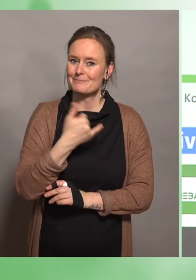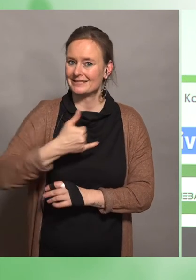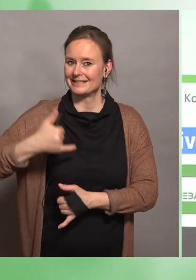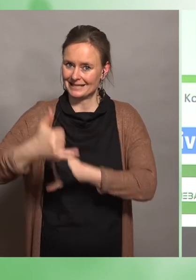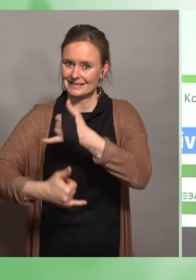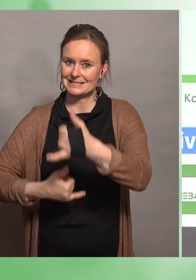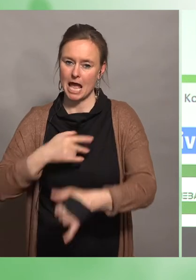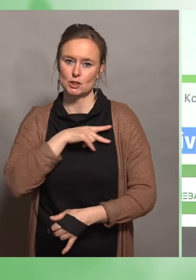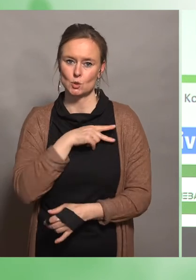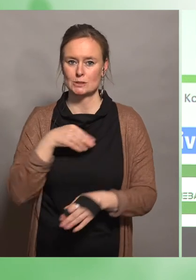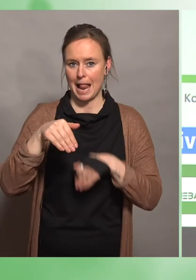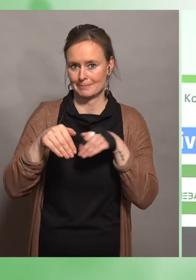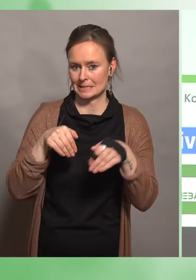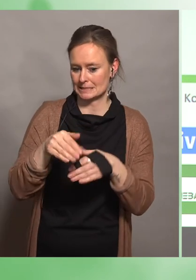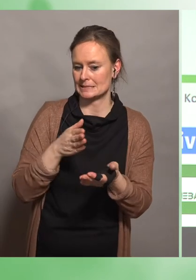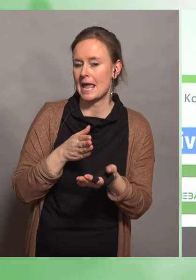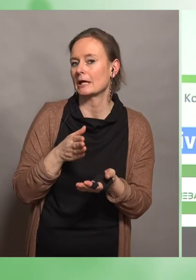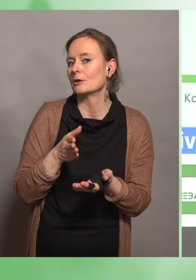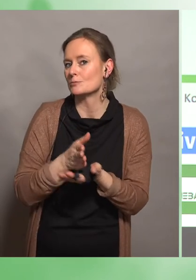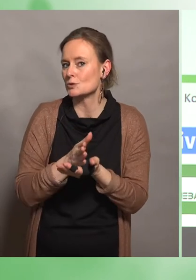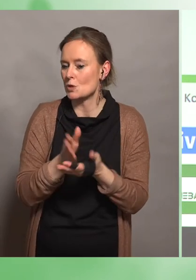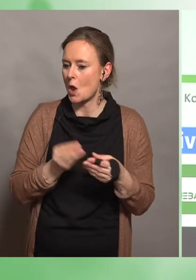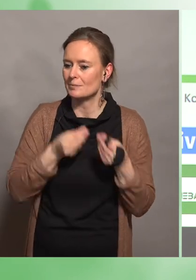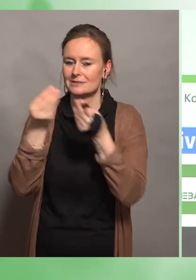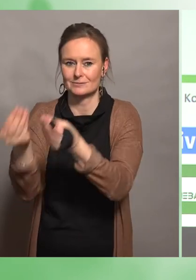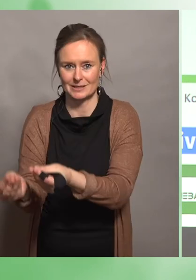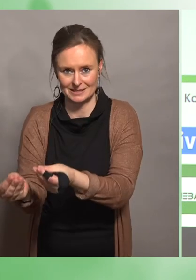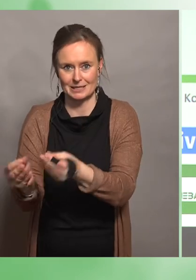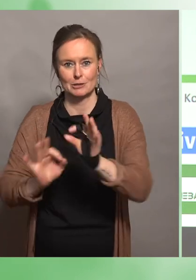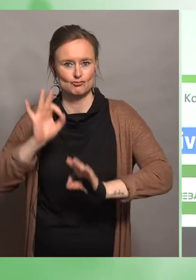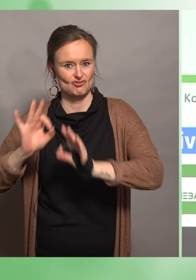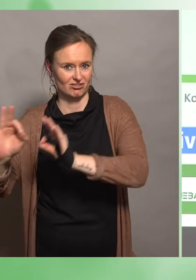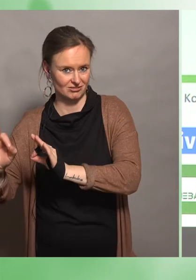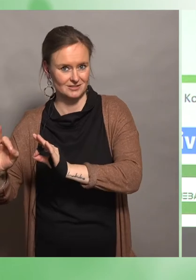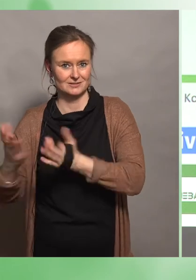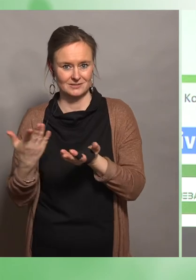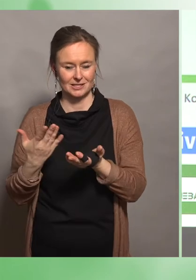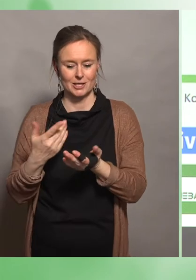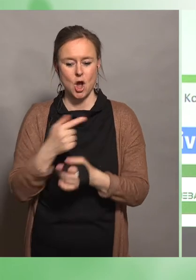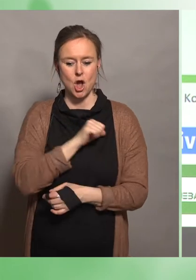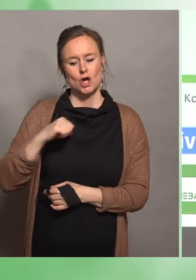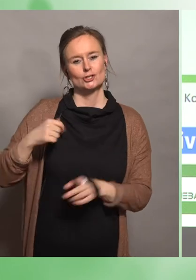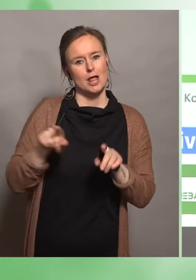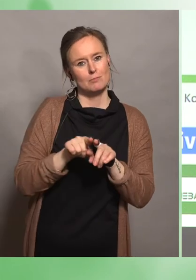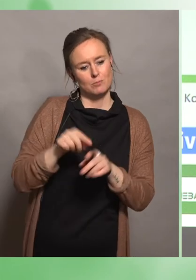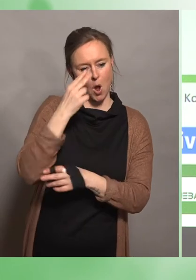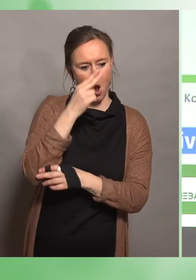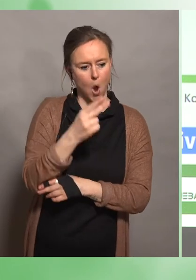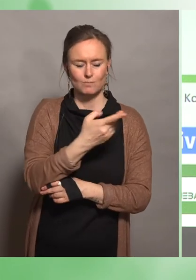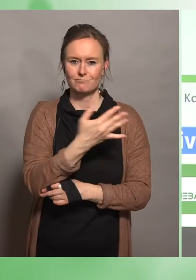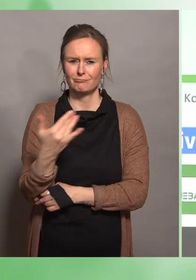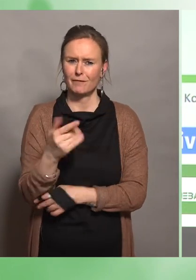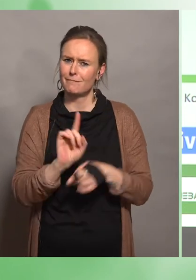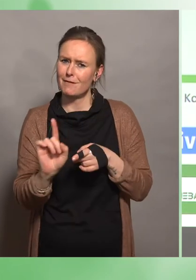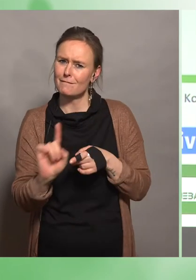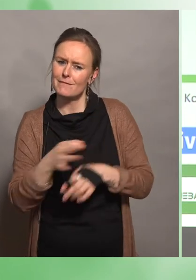dem Sozialministerium ja mit, wenn wir diese Förderung beantragen. Und natürlich schaut man dann auch wie viele Fehltage